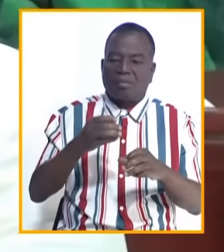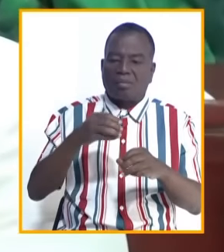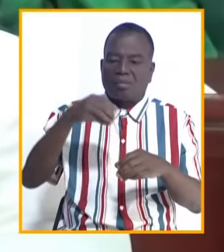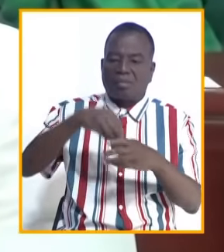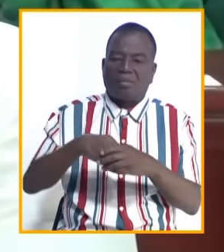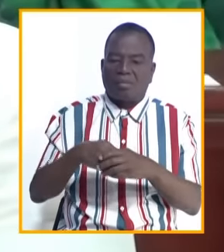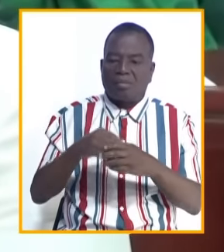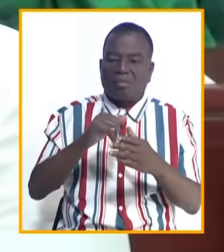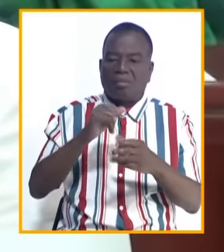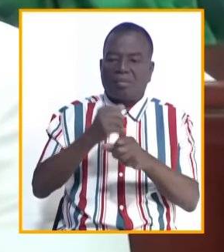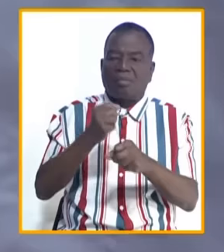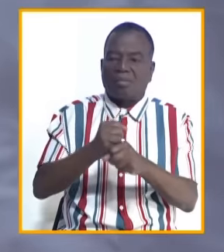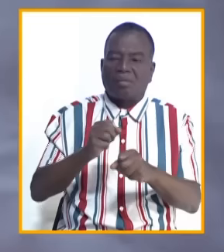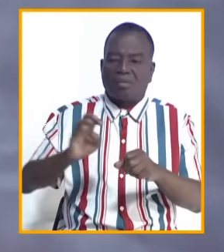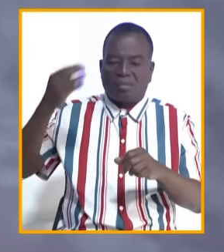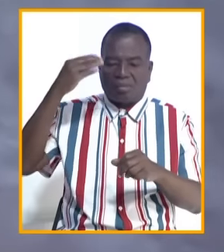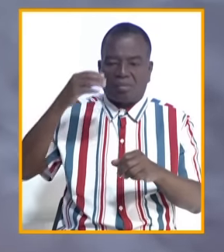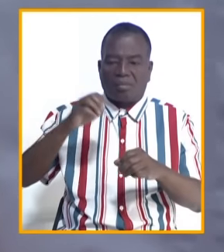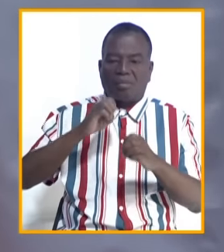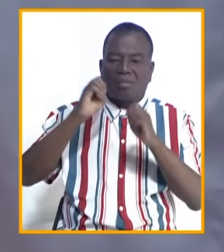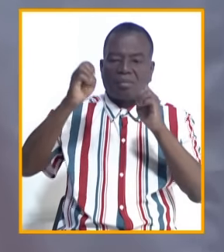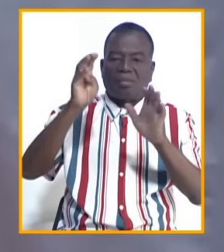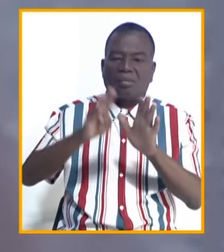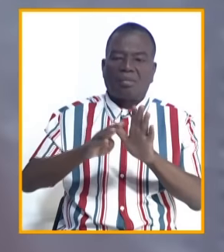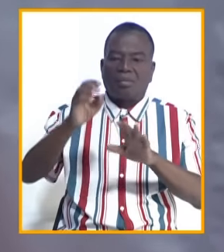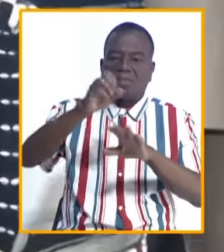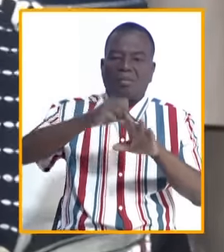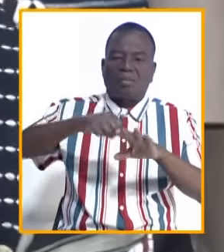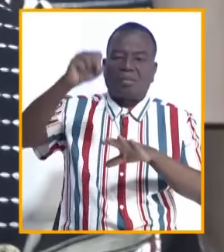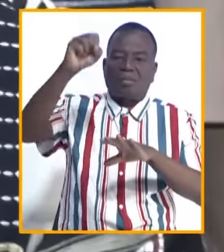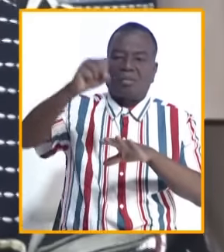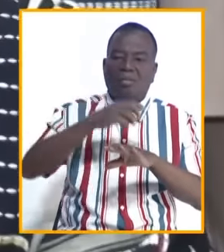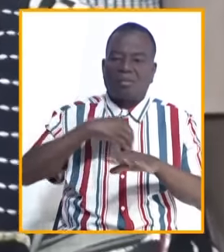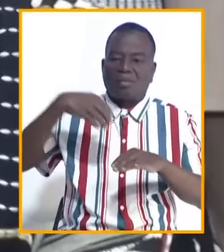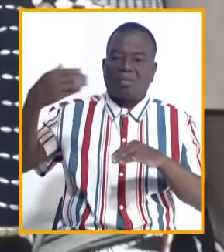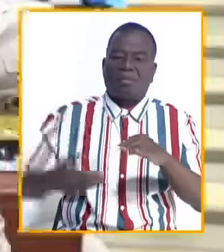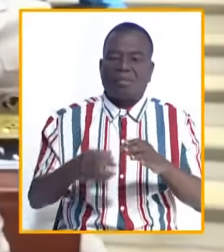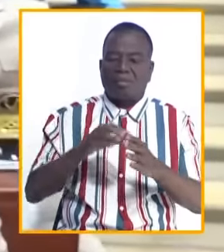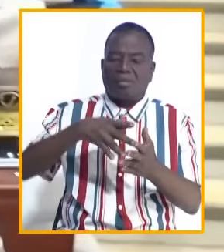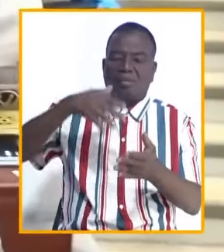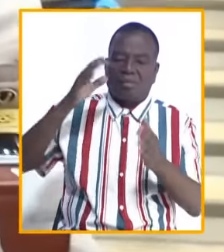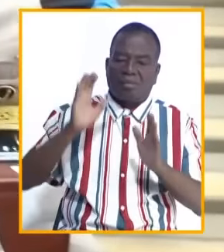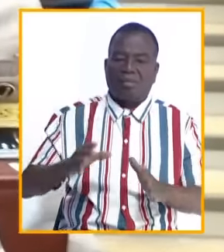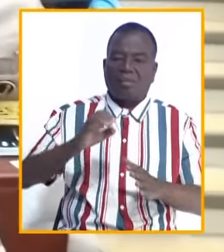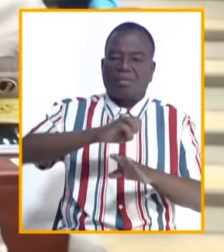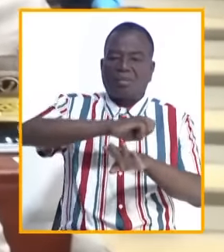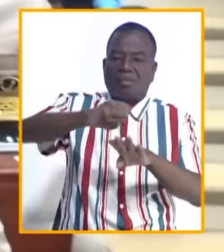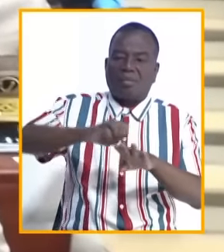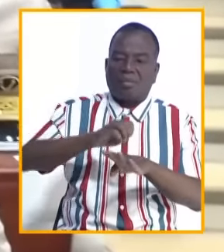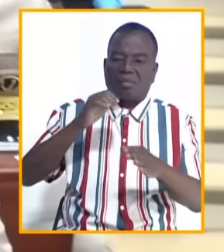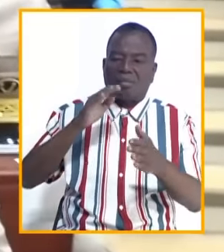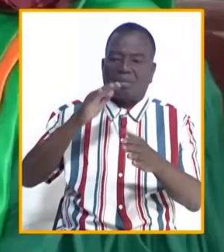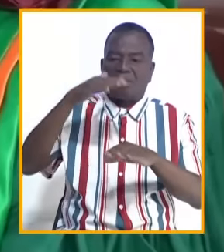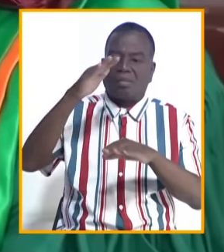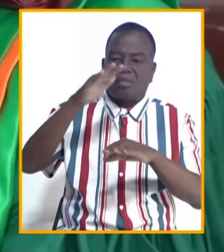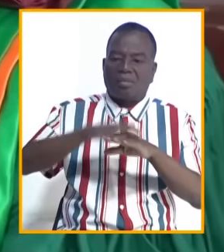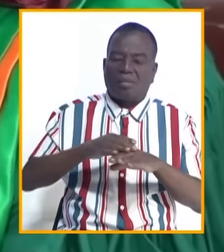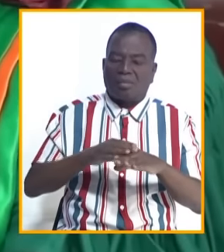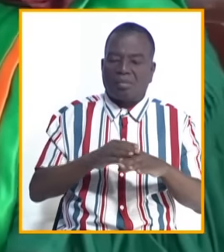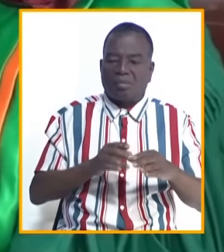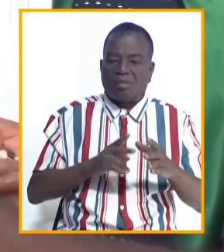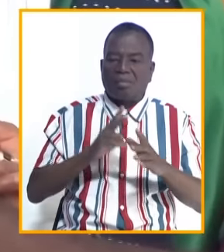son adresse, le ministre de l'Enseignement supérieur et de la Recherche scientifique a invité les étudiants à s'engager sur la voie de la pacification